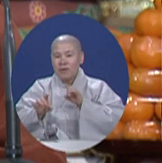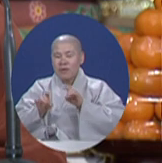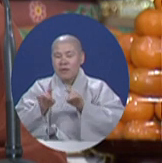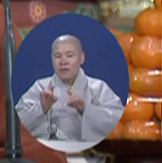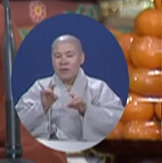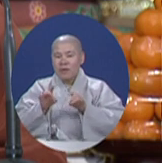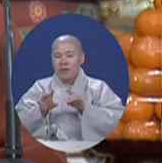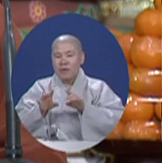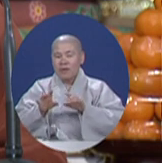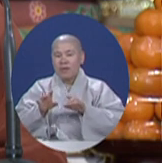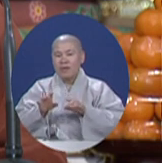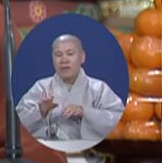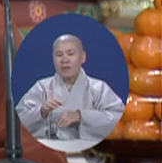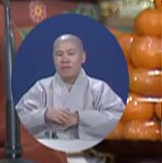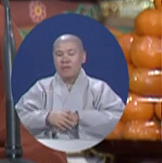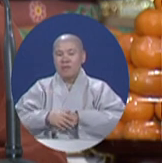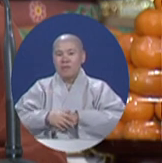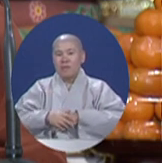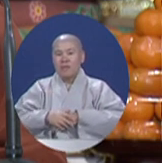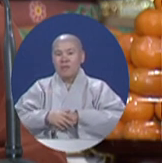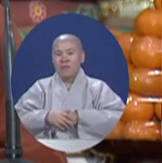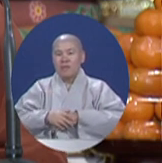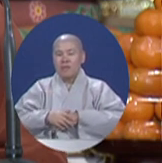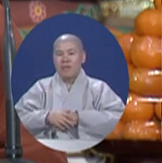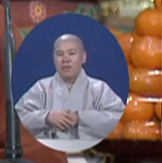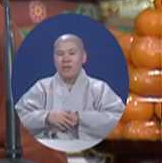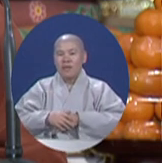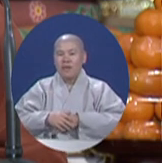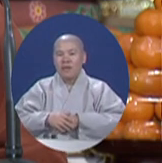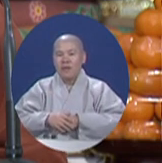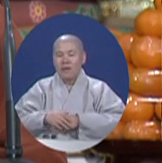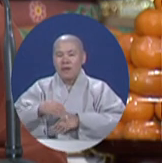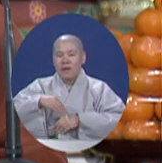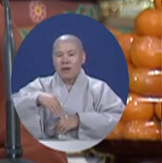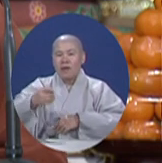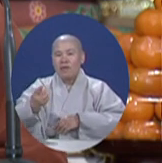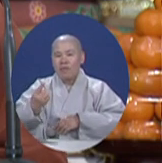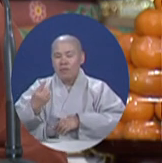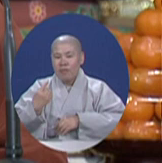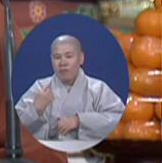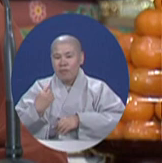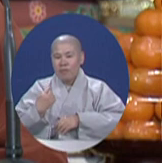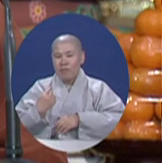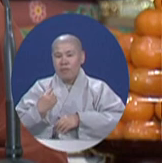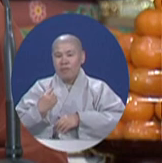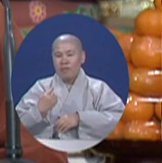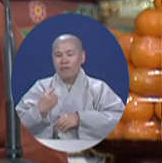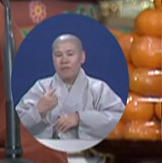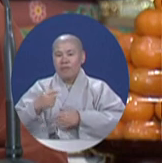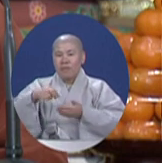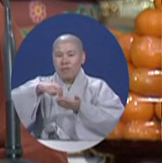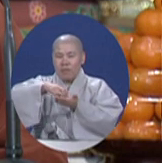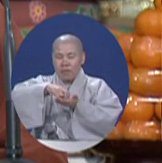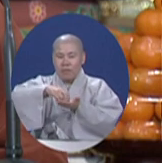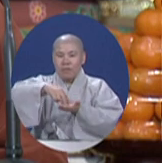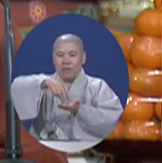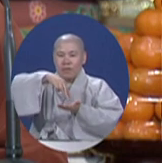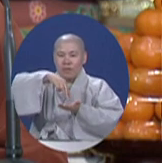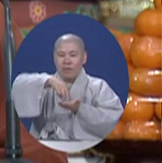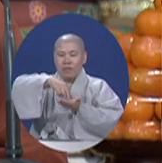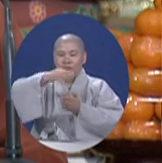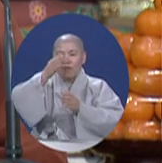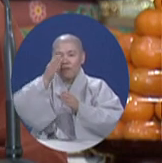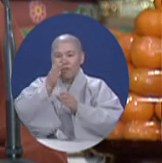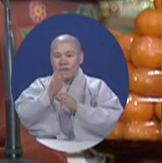이게 부왕지간에 거래지간에 가고 오고 뭐 구부리고 서고 하는 가운데에